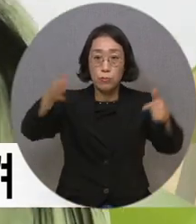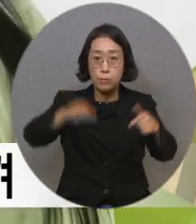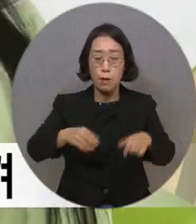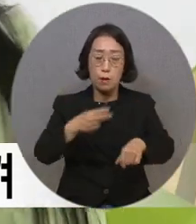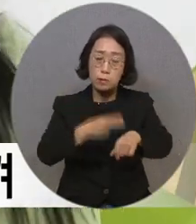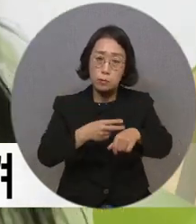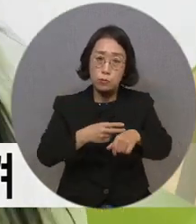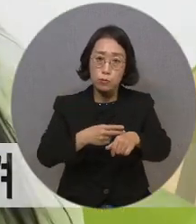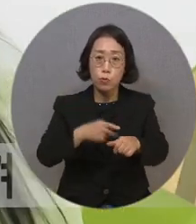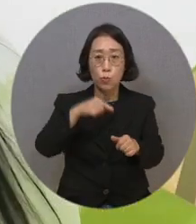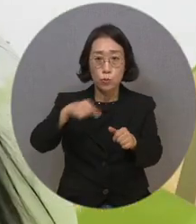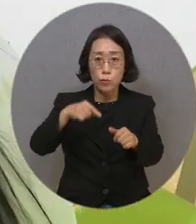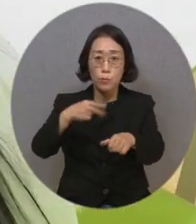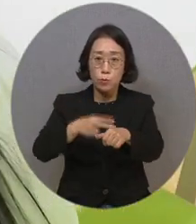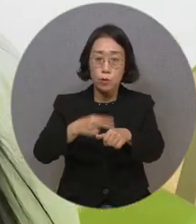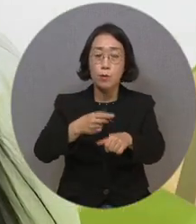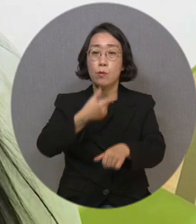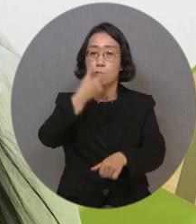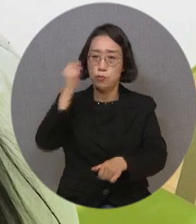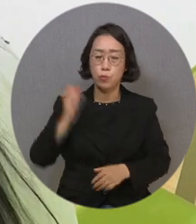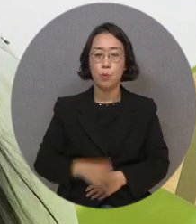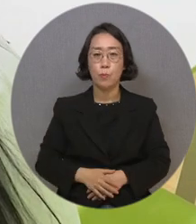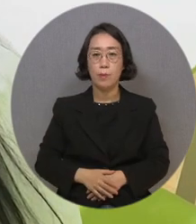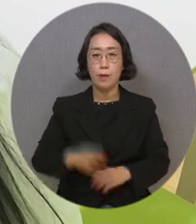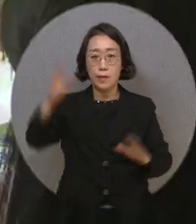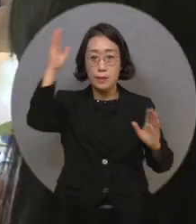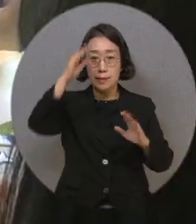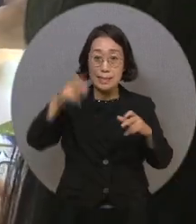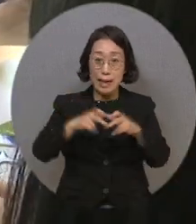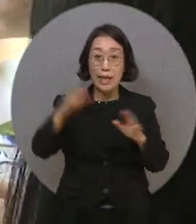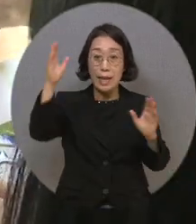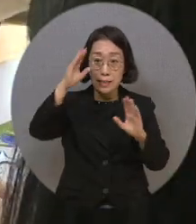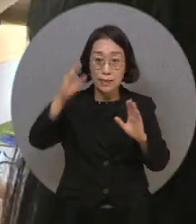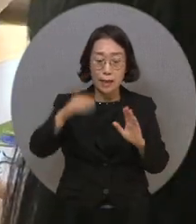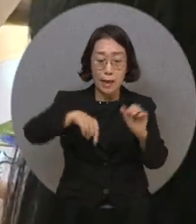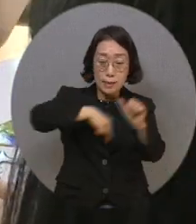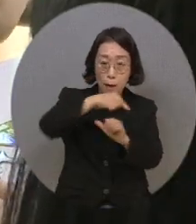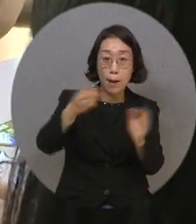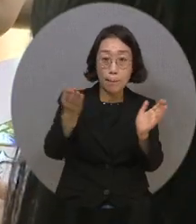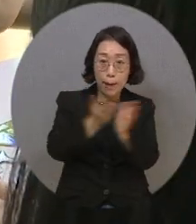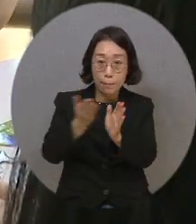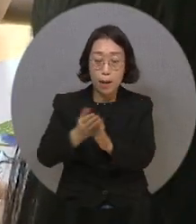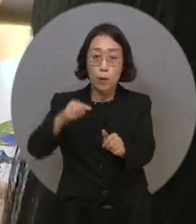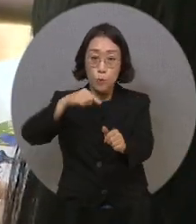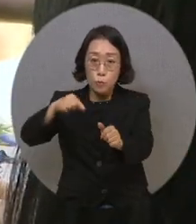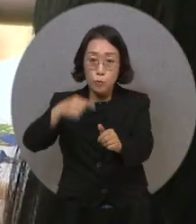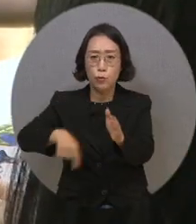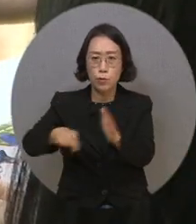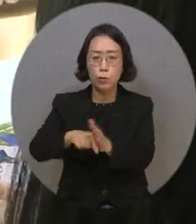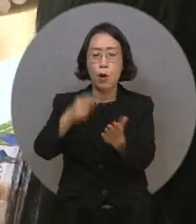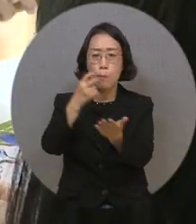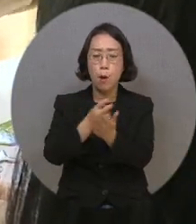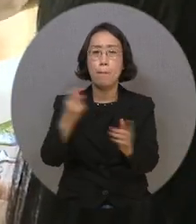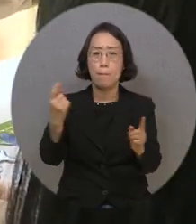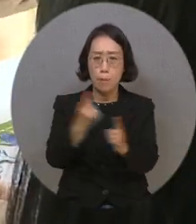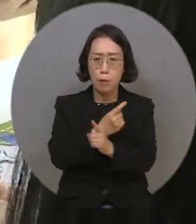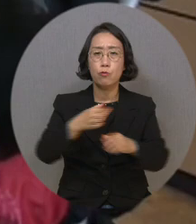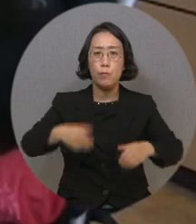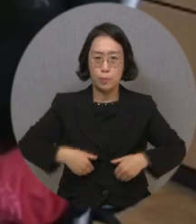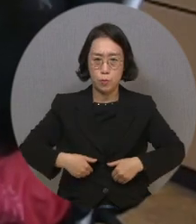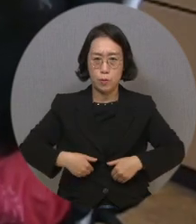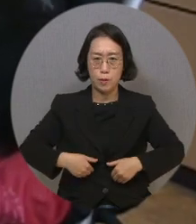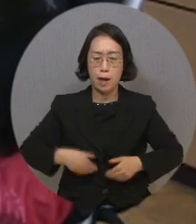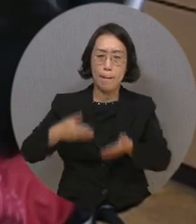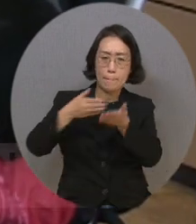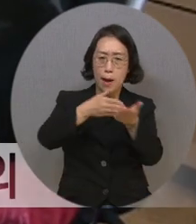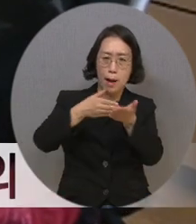인원이 부족하기 때문입니다. 장애 학생에 대한 개별 맞춤형 교육을 위해 관련 제도 개선이 필요하다는 목소리가